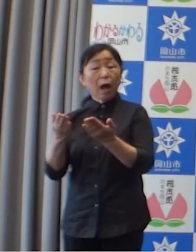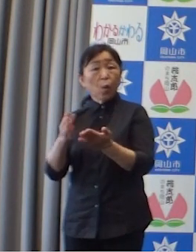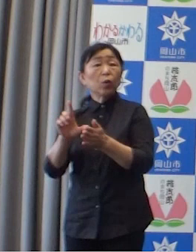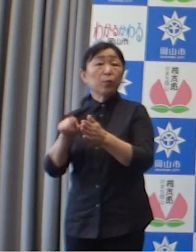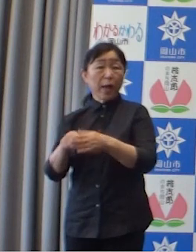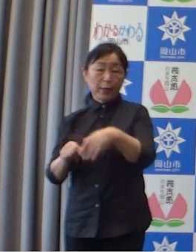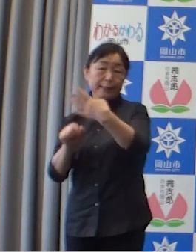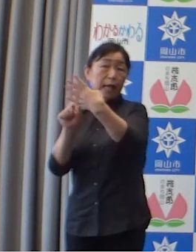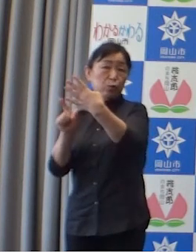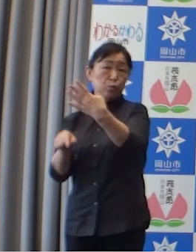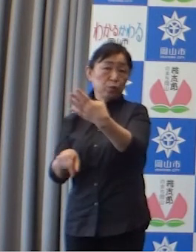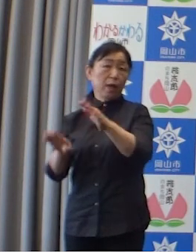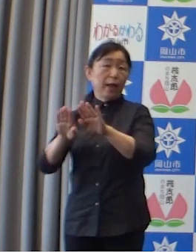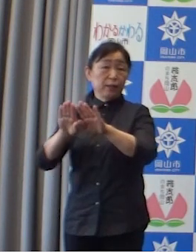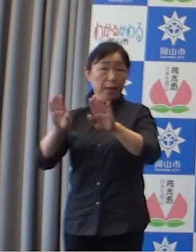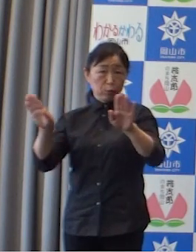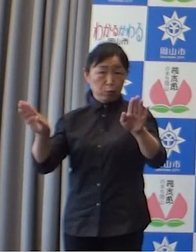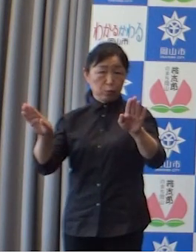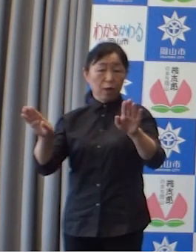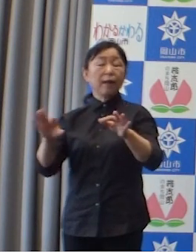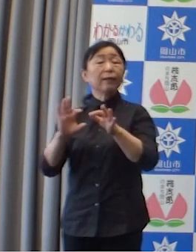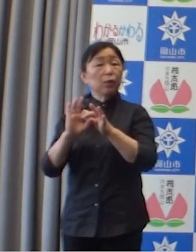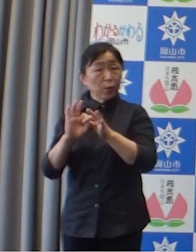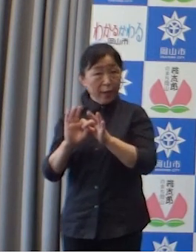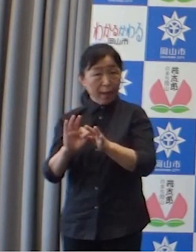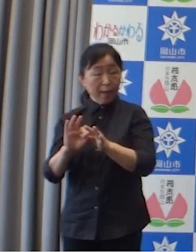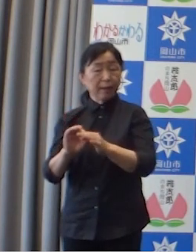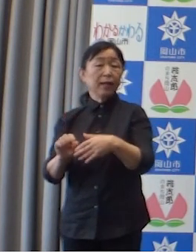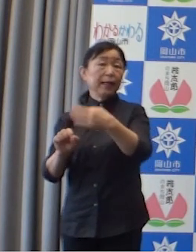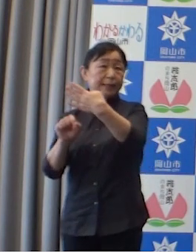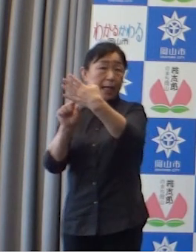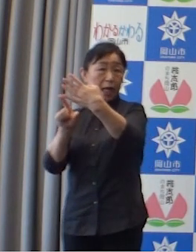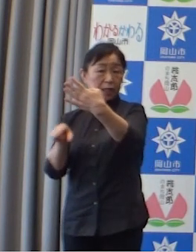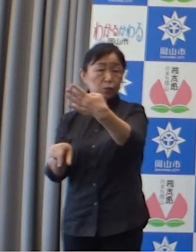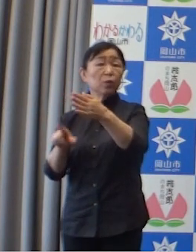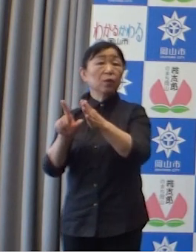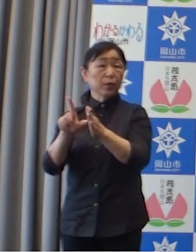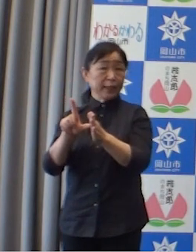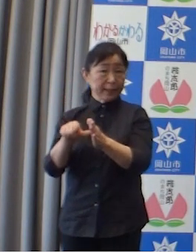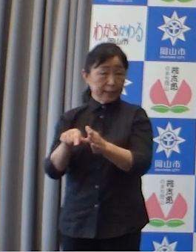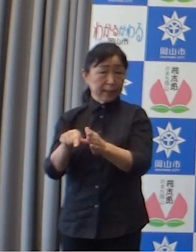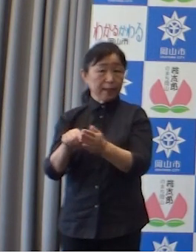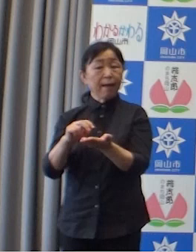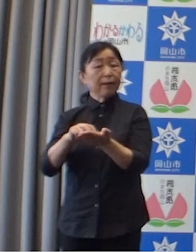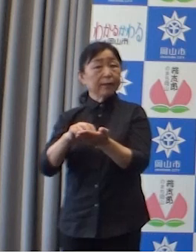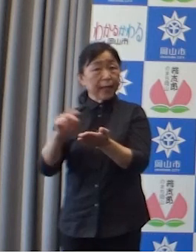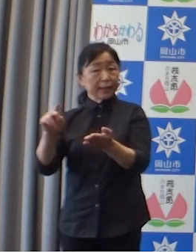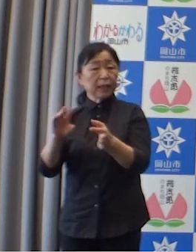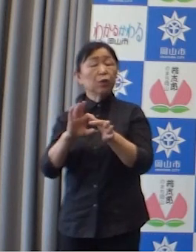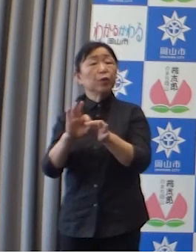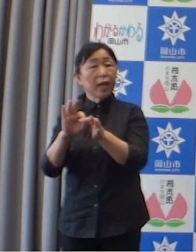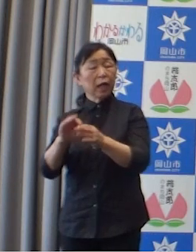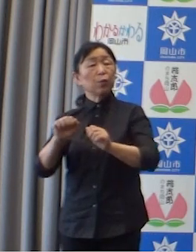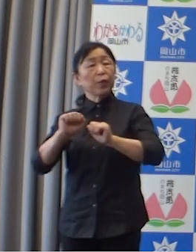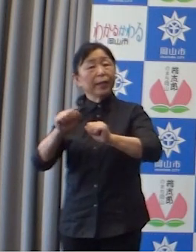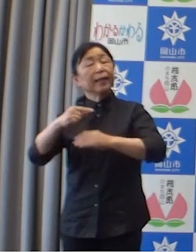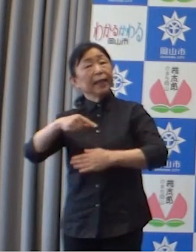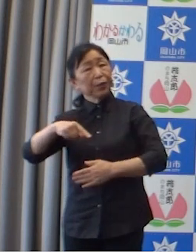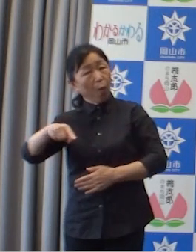、その4月にはこの欠席連絡はやってい